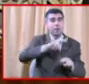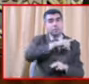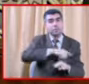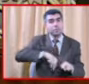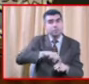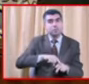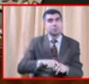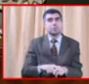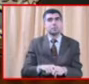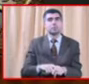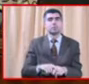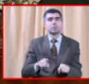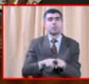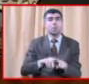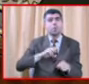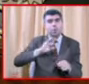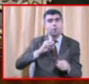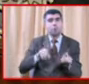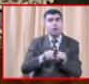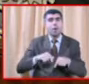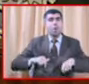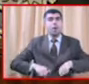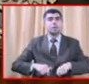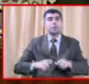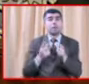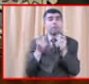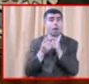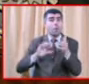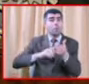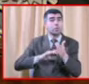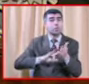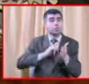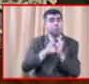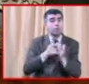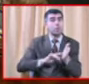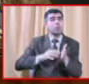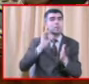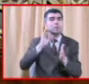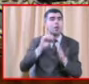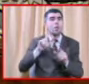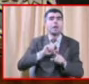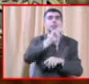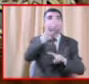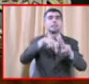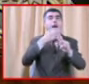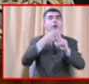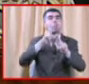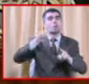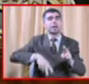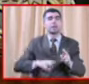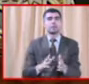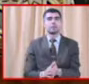يتكلم في الموضوع، هو اللي مكلف بهذا الشيء. سيد الرئيس تكلم في الإطار ديال نقطة نظام اللي كيتعلق بتسير ديال